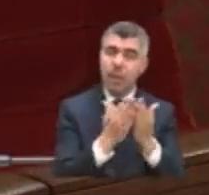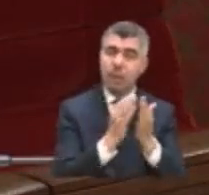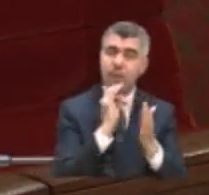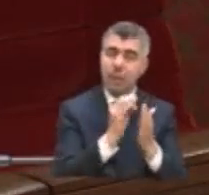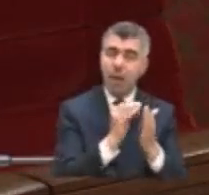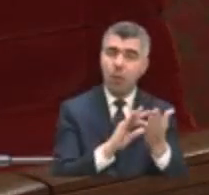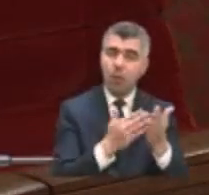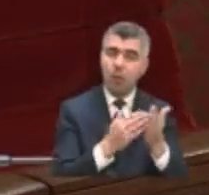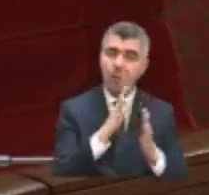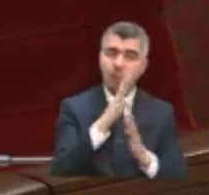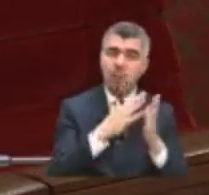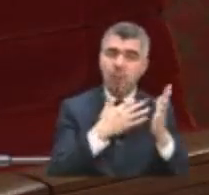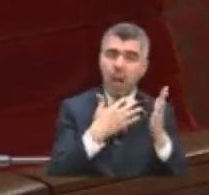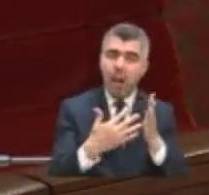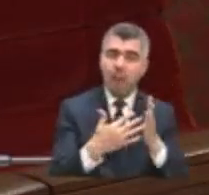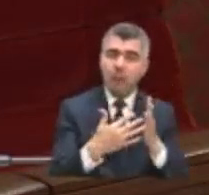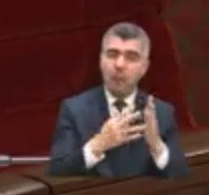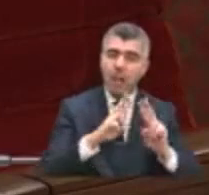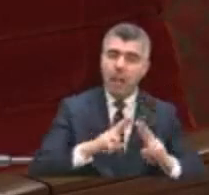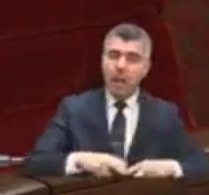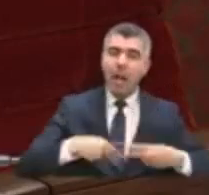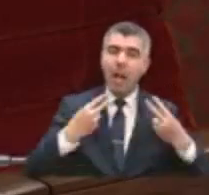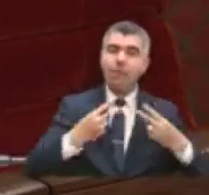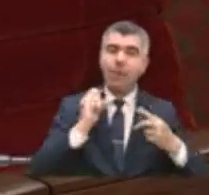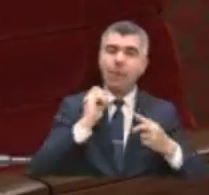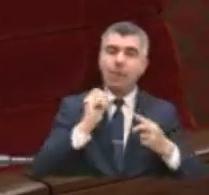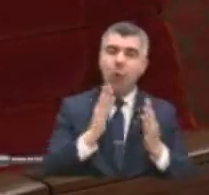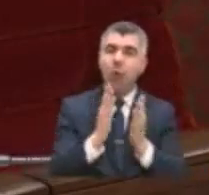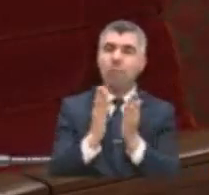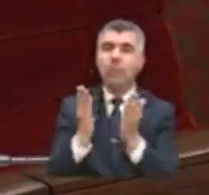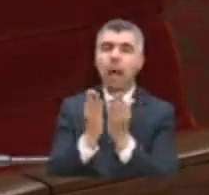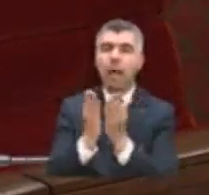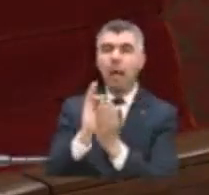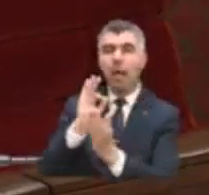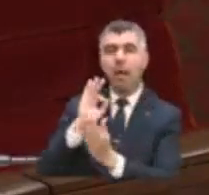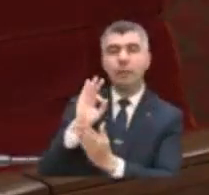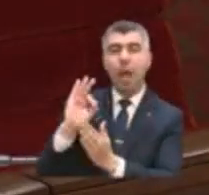بجودة برامج الحياة المدرسية لأن تعتبرها هي اللي أيضا